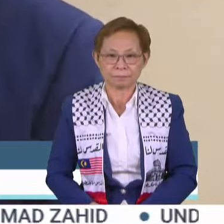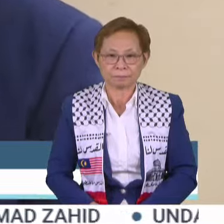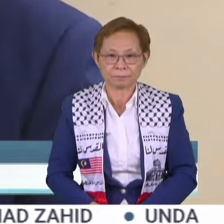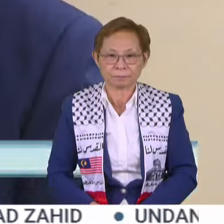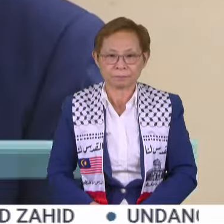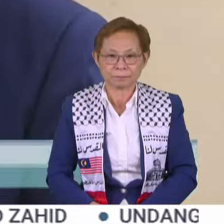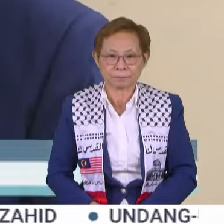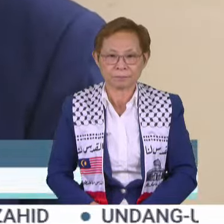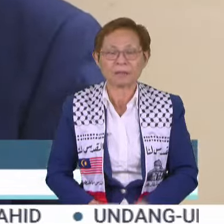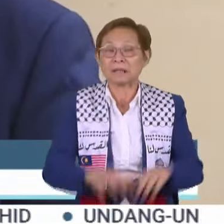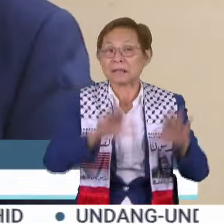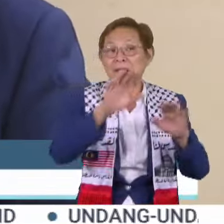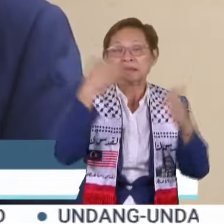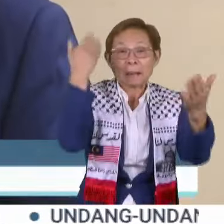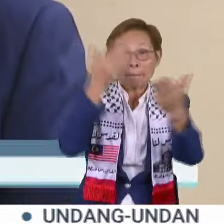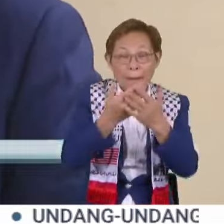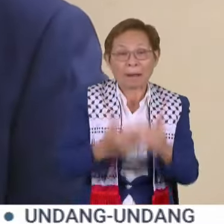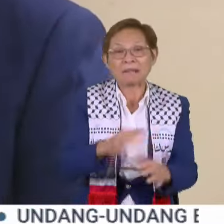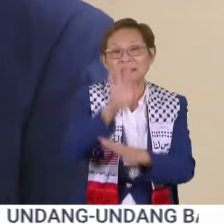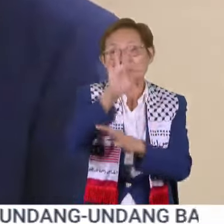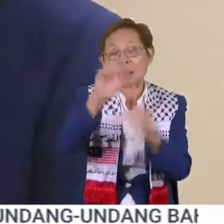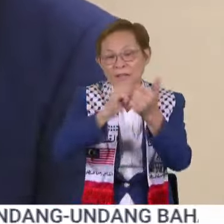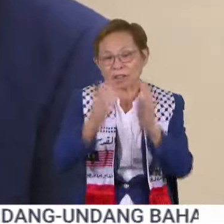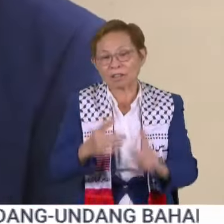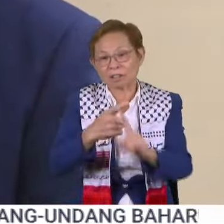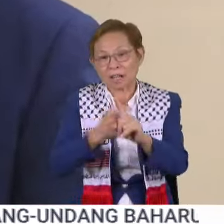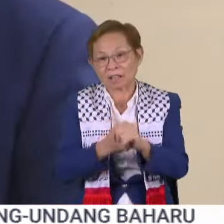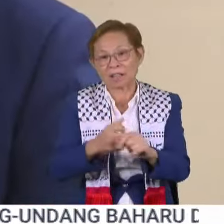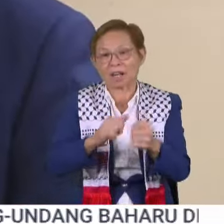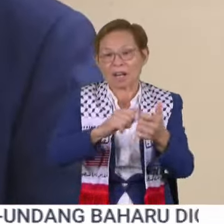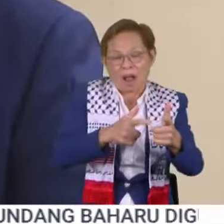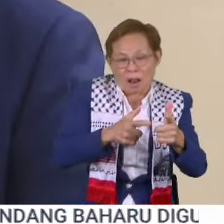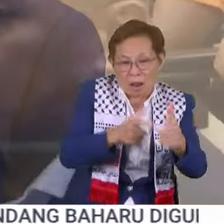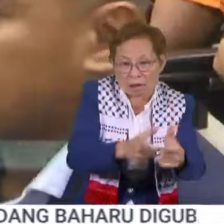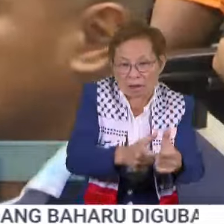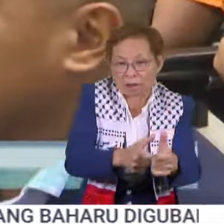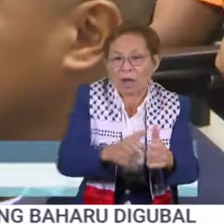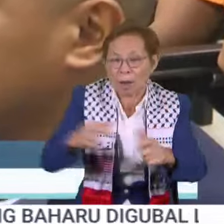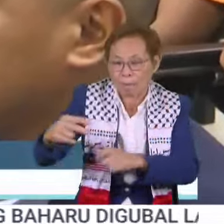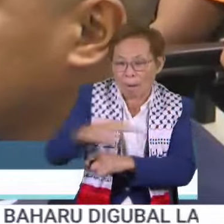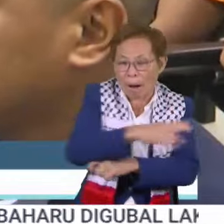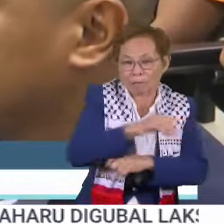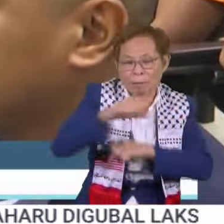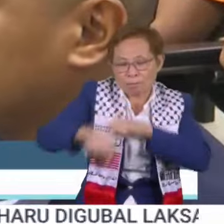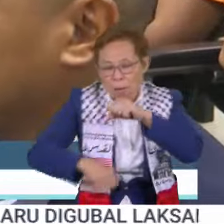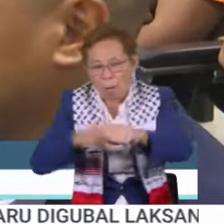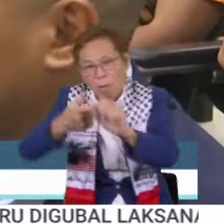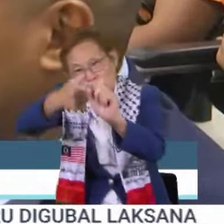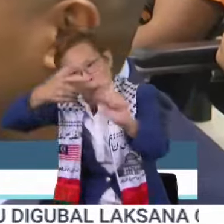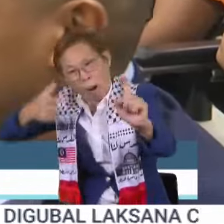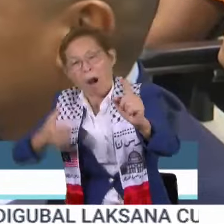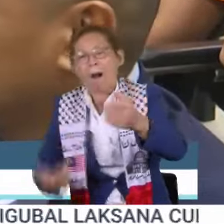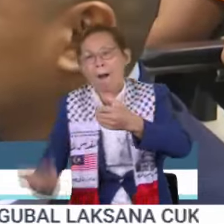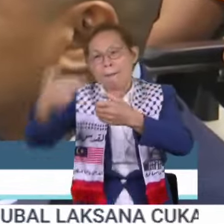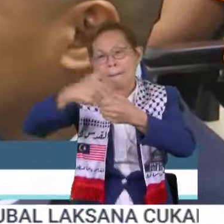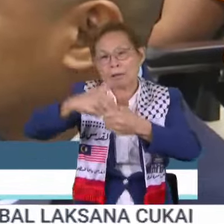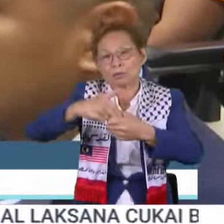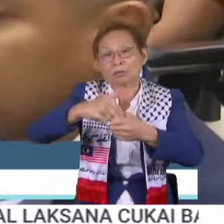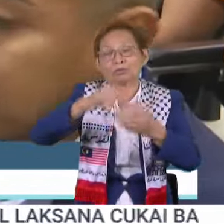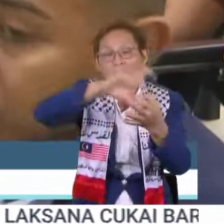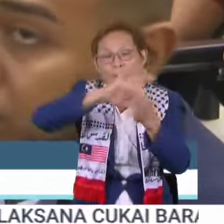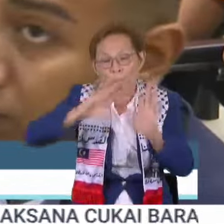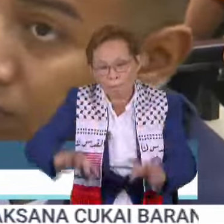Setakat ini, 9 atlet daripada sukan olahraga, renang, memanah dan berbasikal telah mengesahkan slot ke Paris.